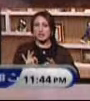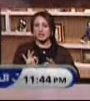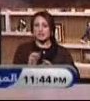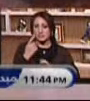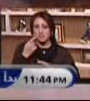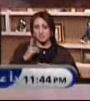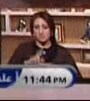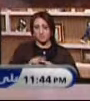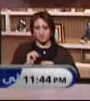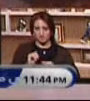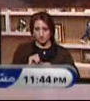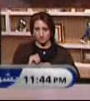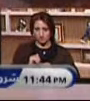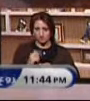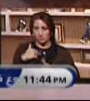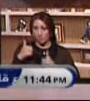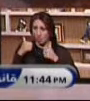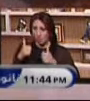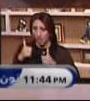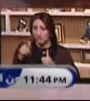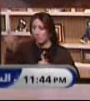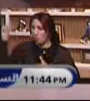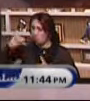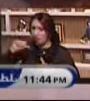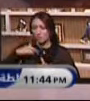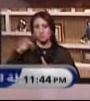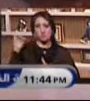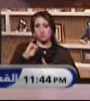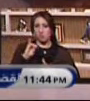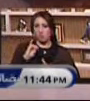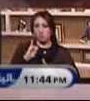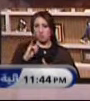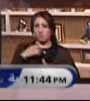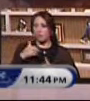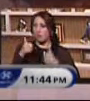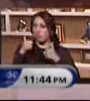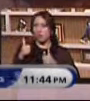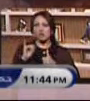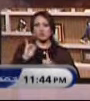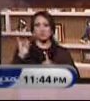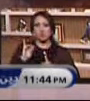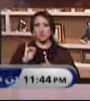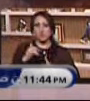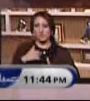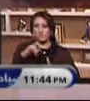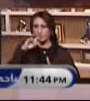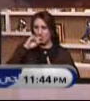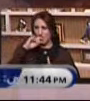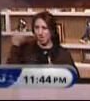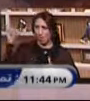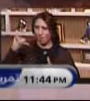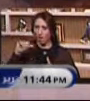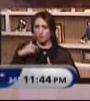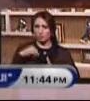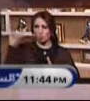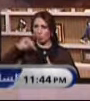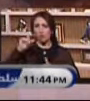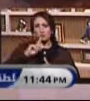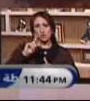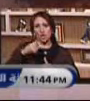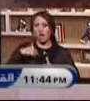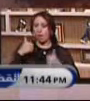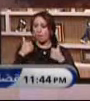في المدارس غلط، الا تصنع المعروف في غير اهله فتندم. كان زمان قبل لسه من اولادنا كان